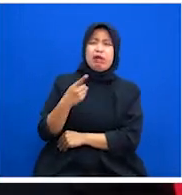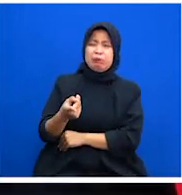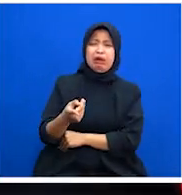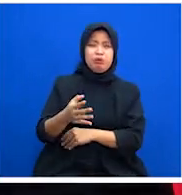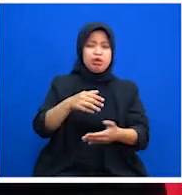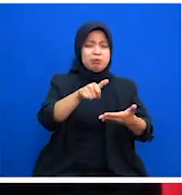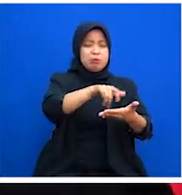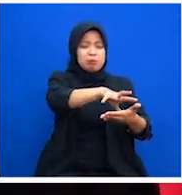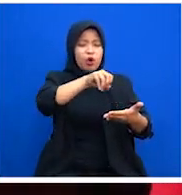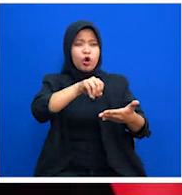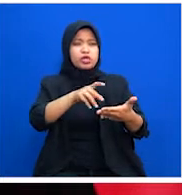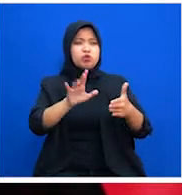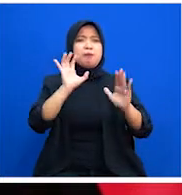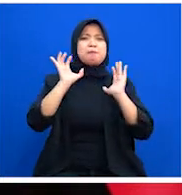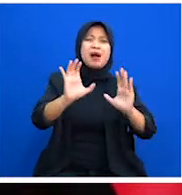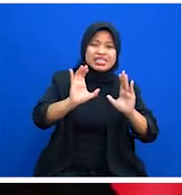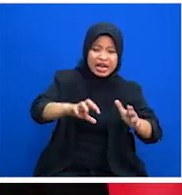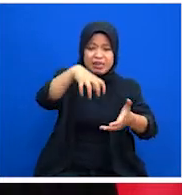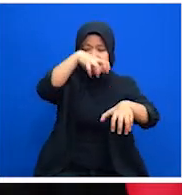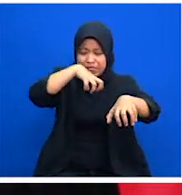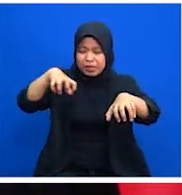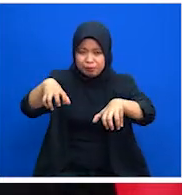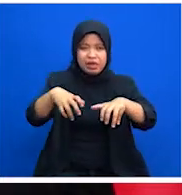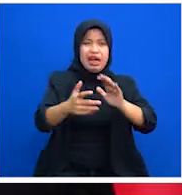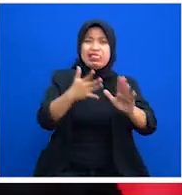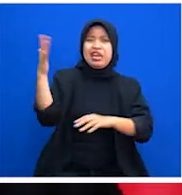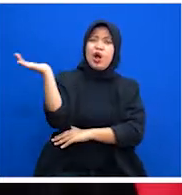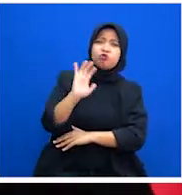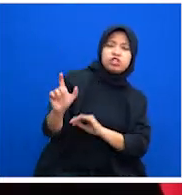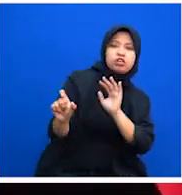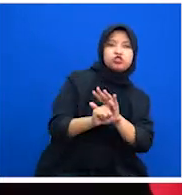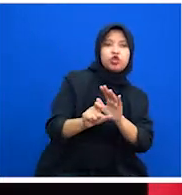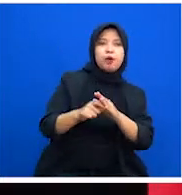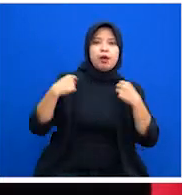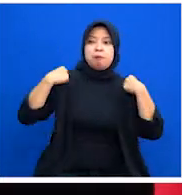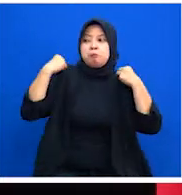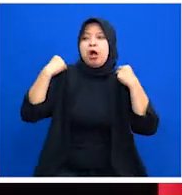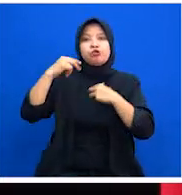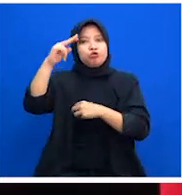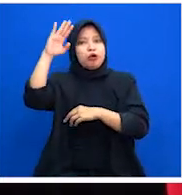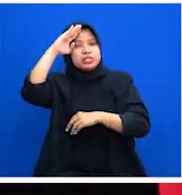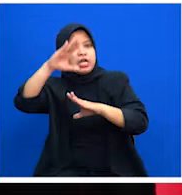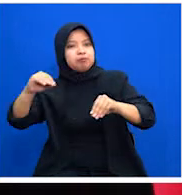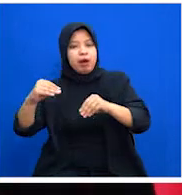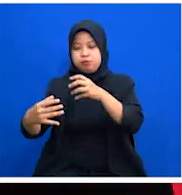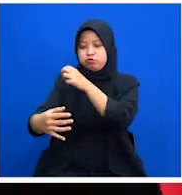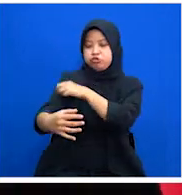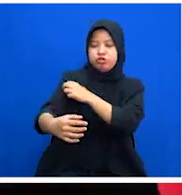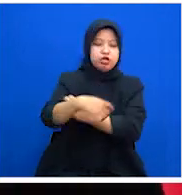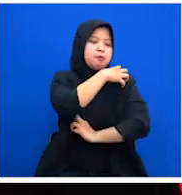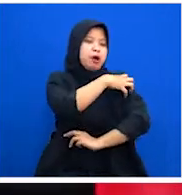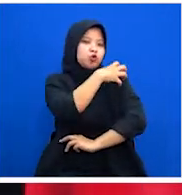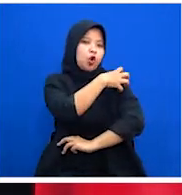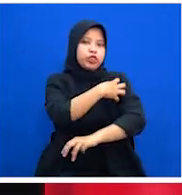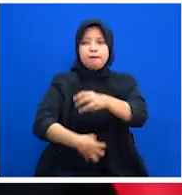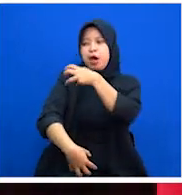kalau bisa scan barcode uh dibikin banyak lah jadi orang gak perlu ngantri misalnya di baju security-nya gitu ya di sini ada barcode di